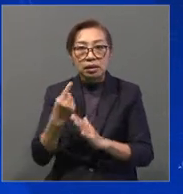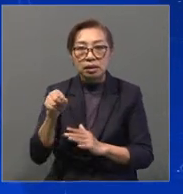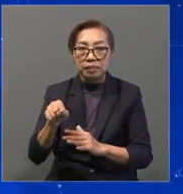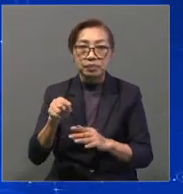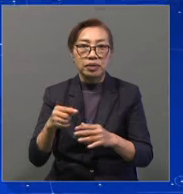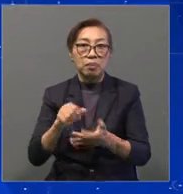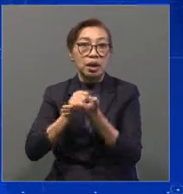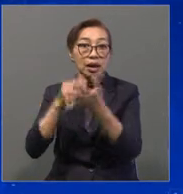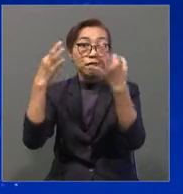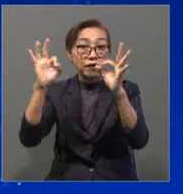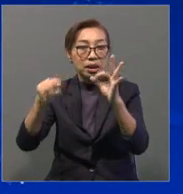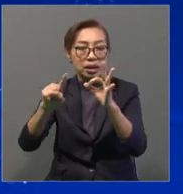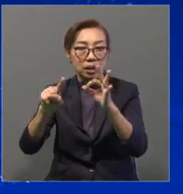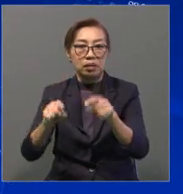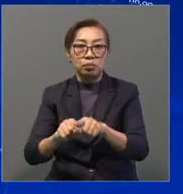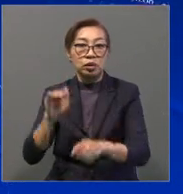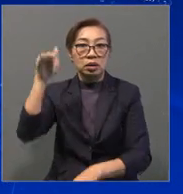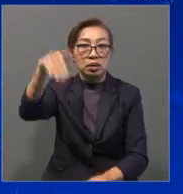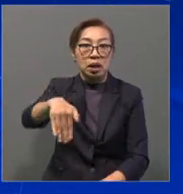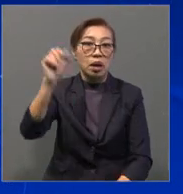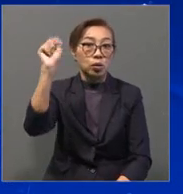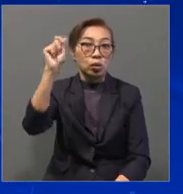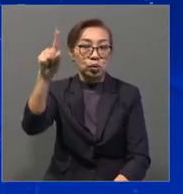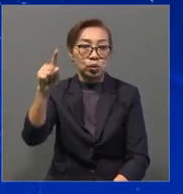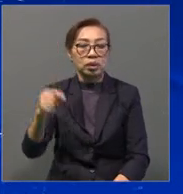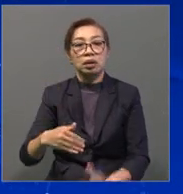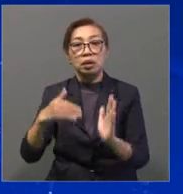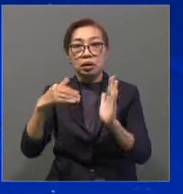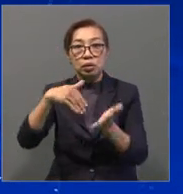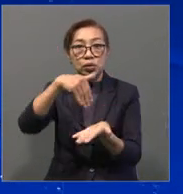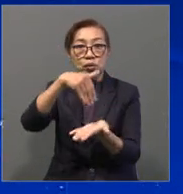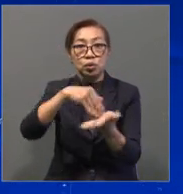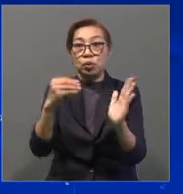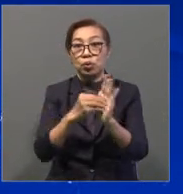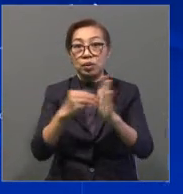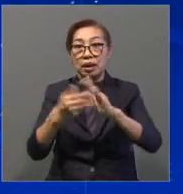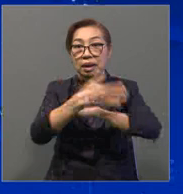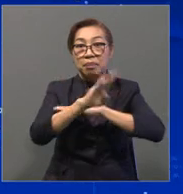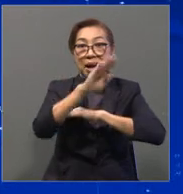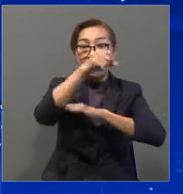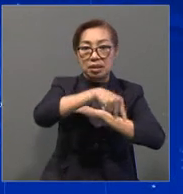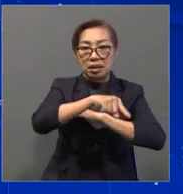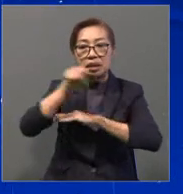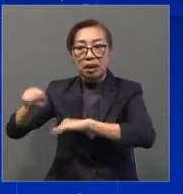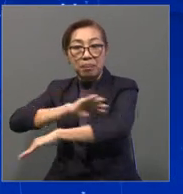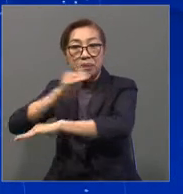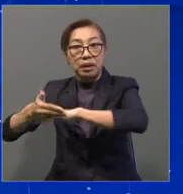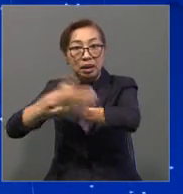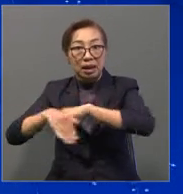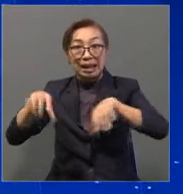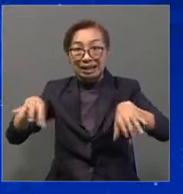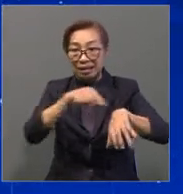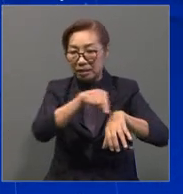ให้บริการฟรีเส้นทางบนทางด่วนสถานีกลางกรุงเทพฯอภิวัฒน์ถึงสถานีรถไฟกรุงเทพฯหรือว่าหัวลำโพงนะครับ